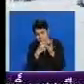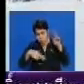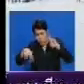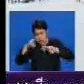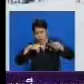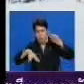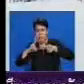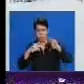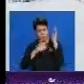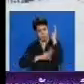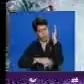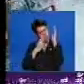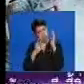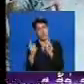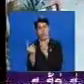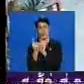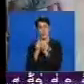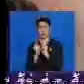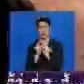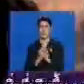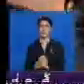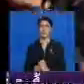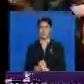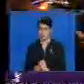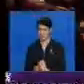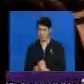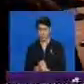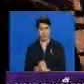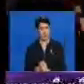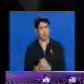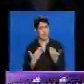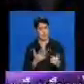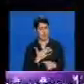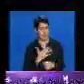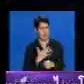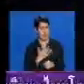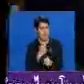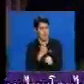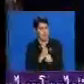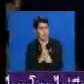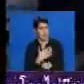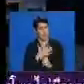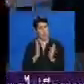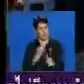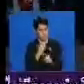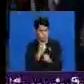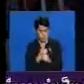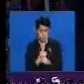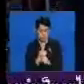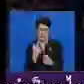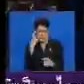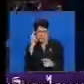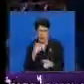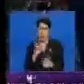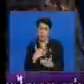ยในพื้นที่แห่งนี้กันค่ะ ครับก็ภารกิจหลักของเจ้าหน้าที่ก็คือว่าจ